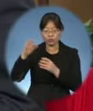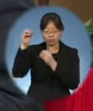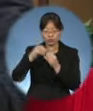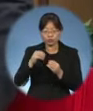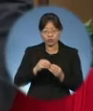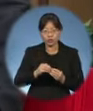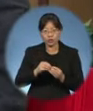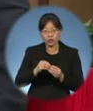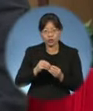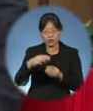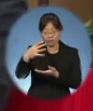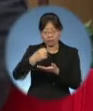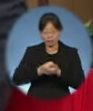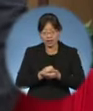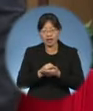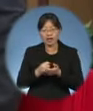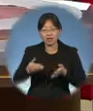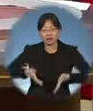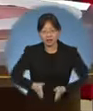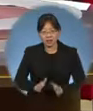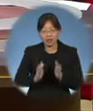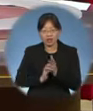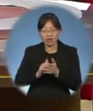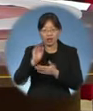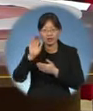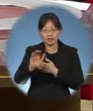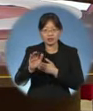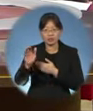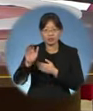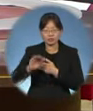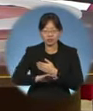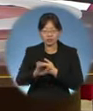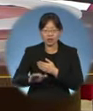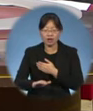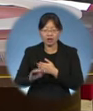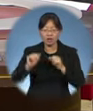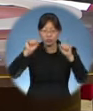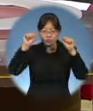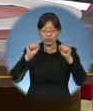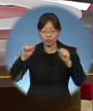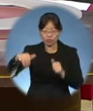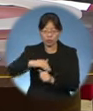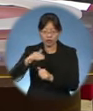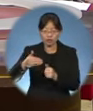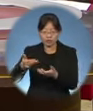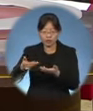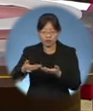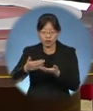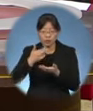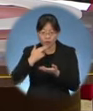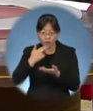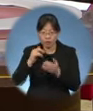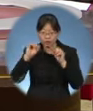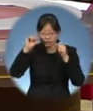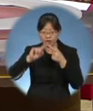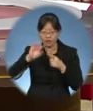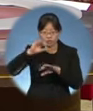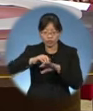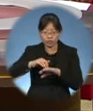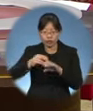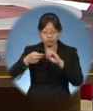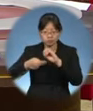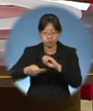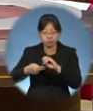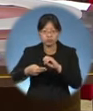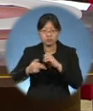갖고 받아서 태어났다 하더라도 내가 운동 자극을 거의 받지 못하고 운동에 대한 훈련을 거의